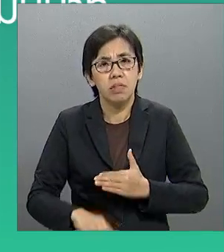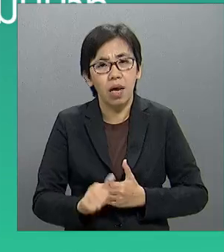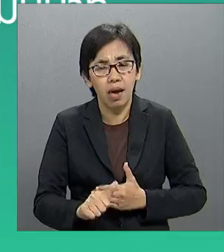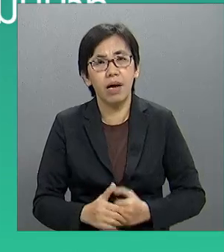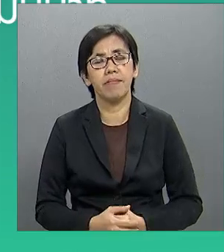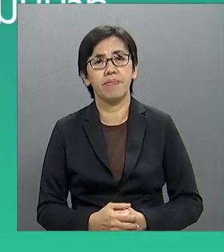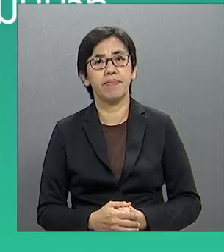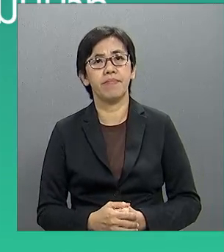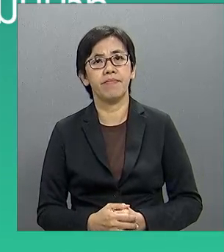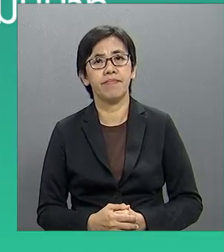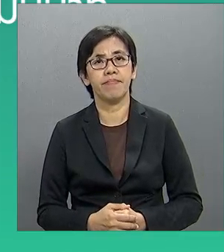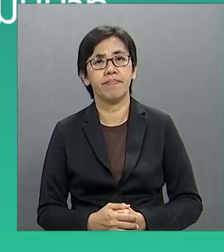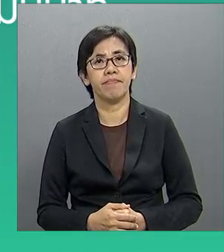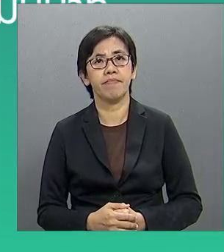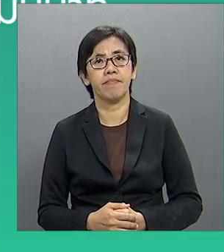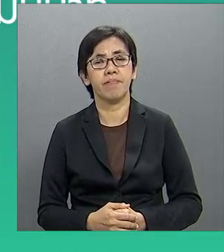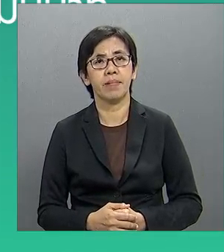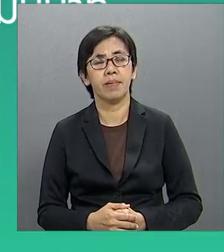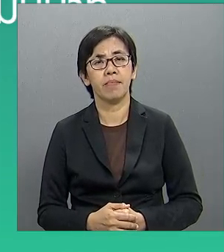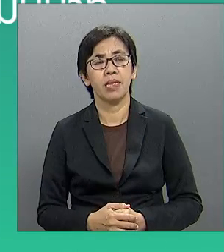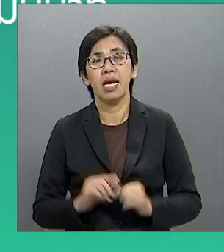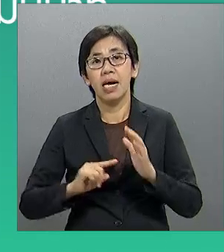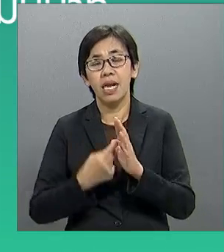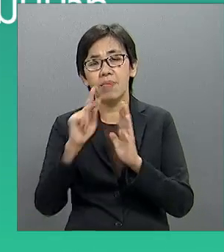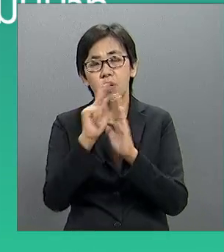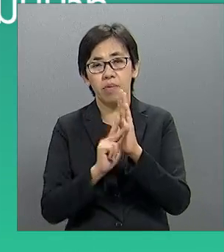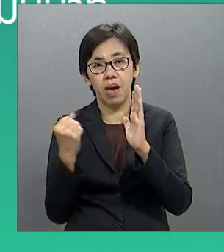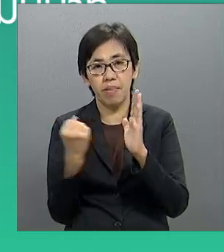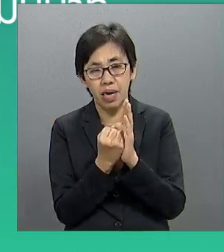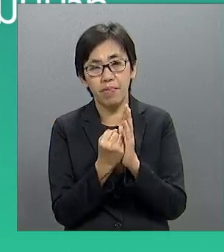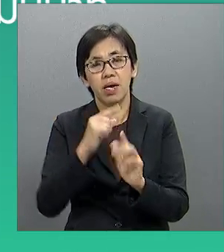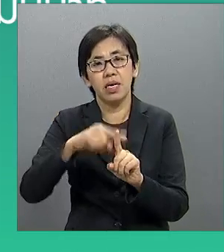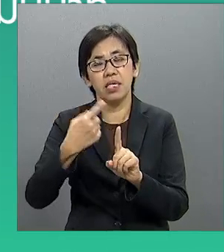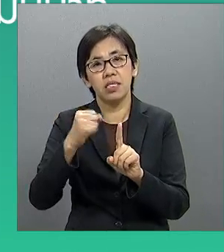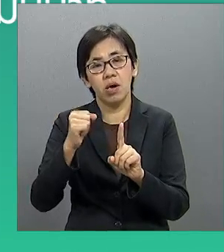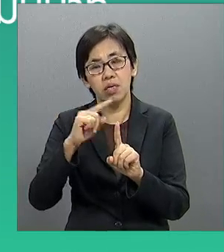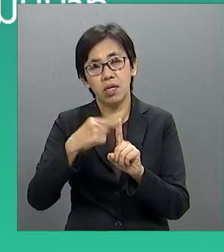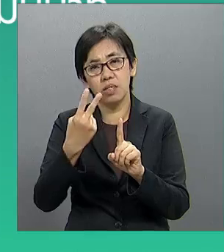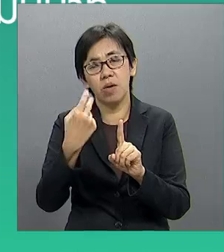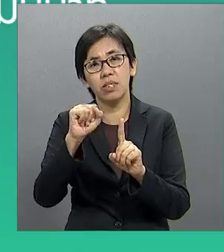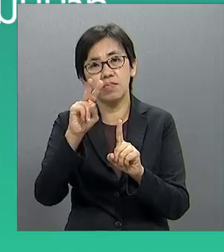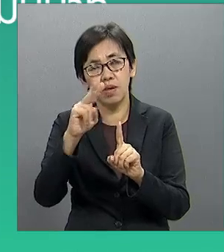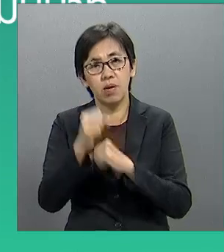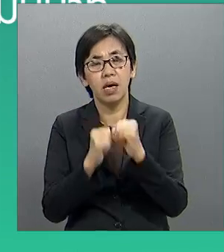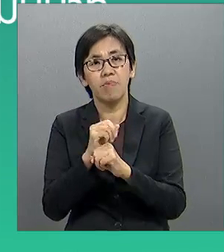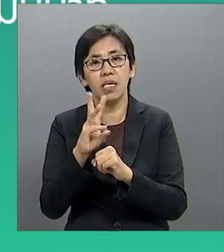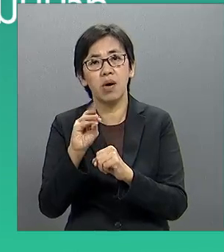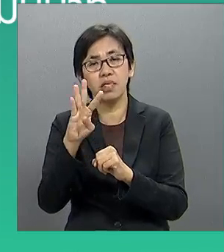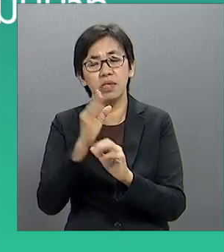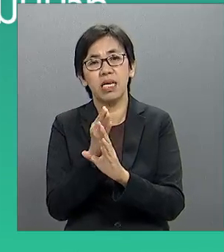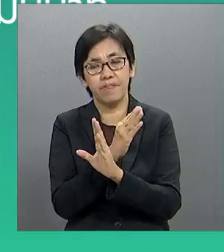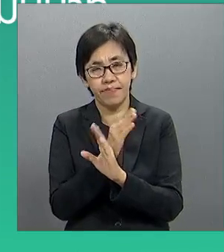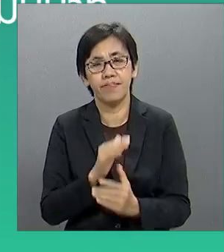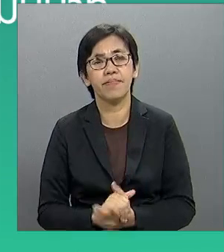ครรภ์ด้วยนั่นเองนะคะโดยจะมีผลบังคับก่อน 12กุมภาพันธ์2564หลังจากที่มี